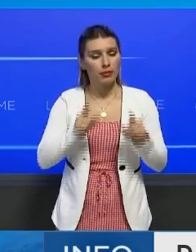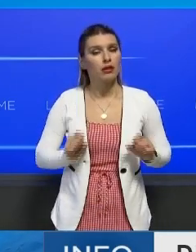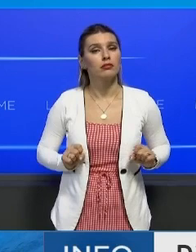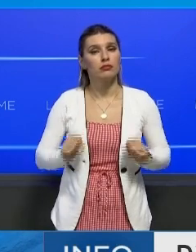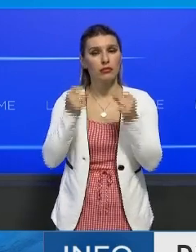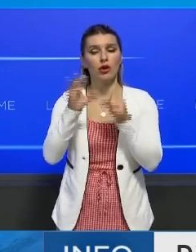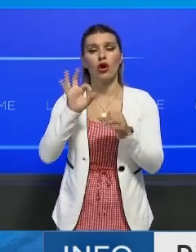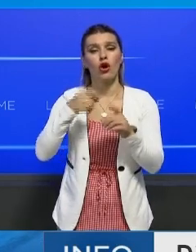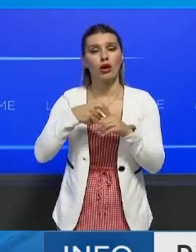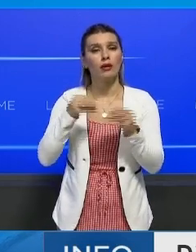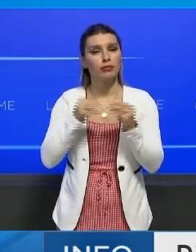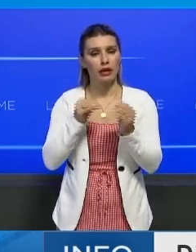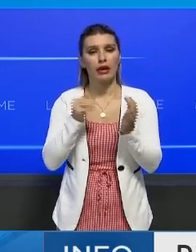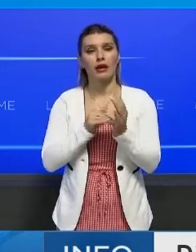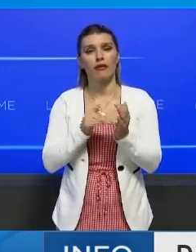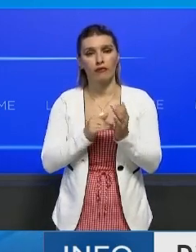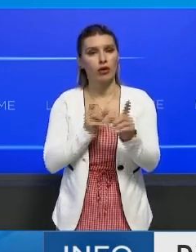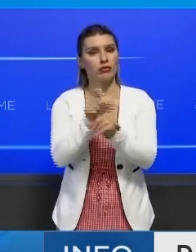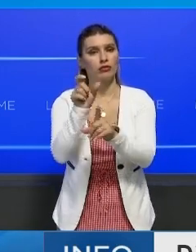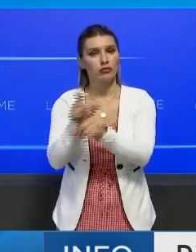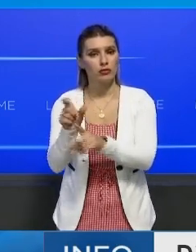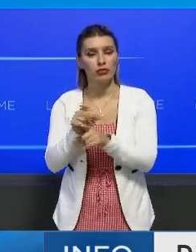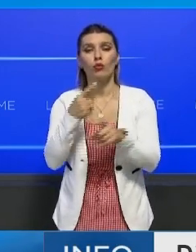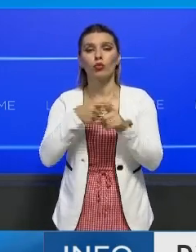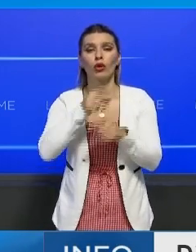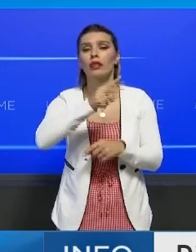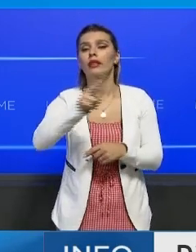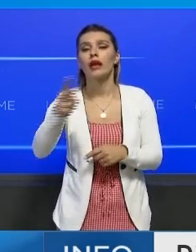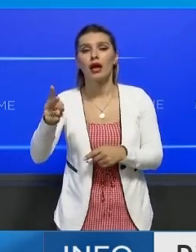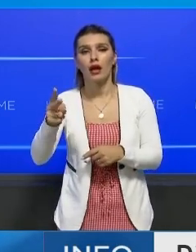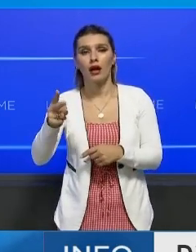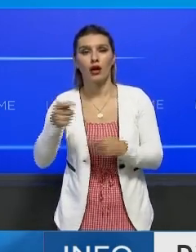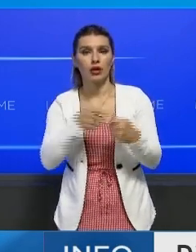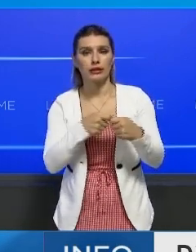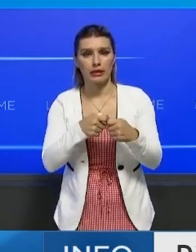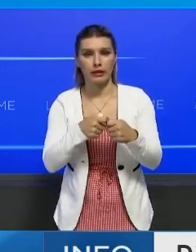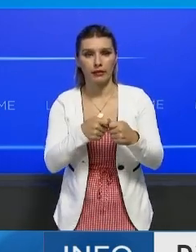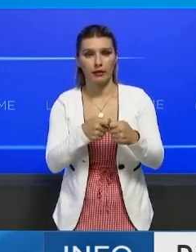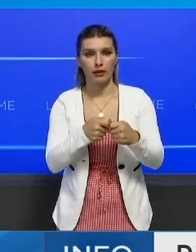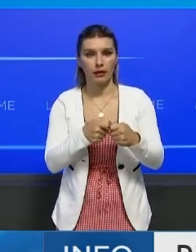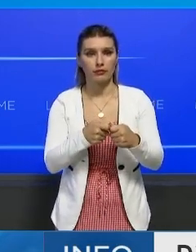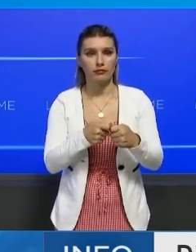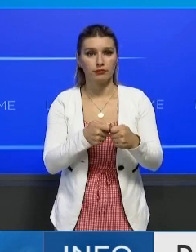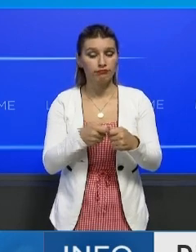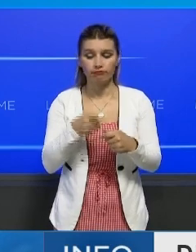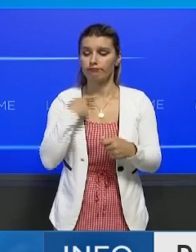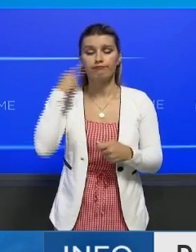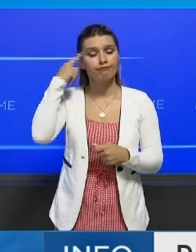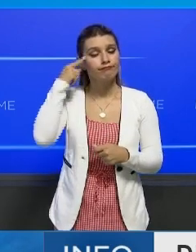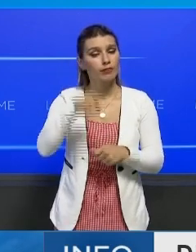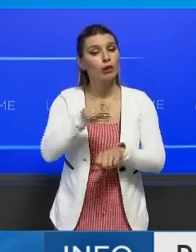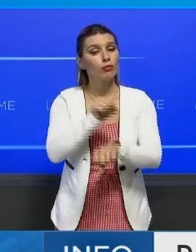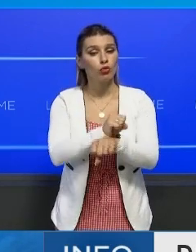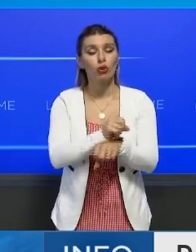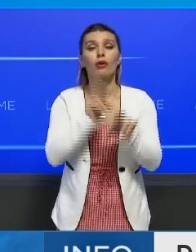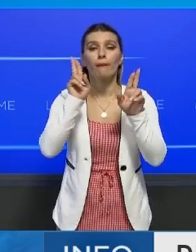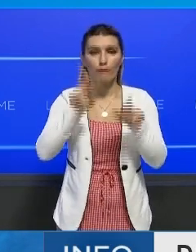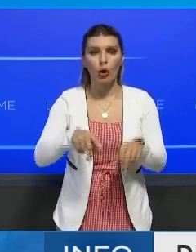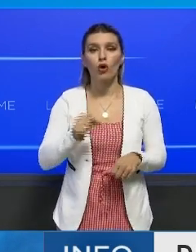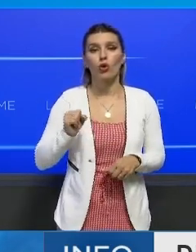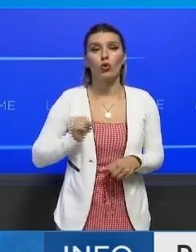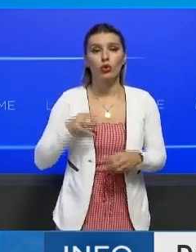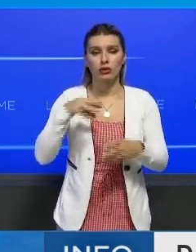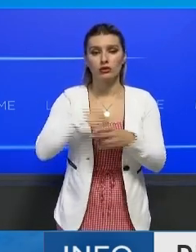organizatës së kombeve të bashkuara, por edhe organizatave tjera rreth këtij sulmi. Dyshohet se në këtë burg ndodheshin edhe pjestar të